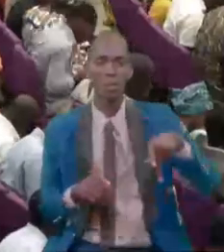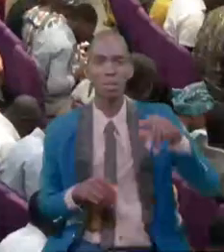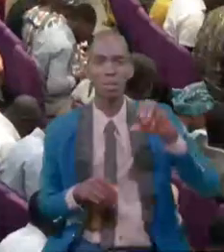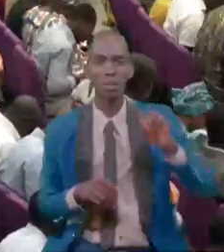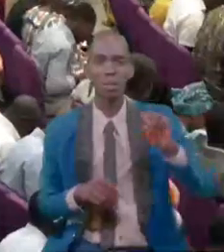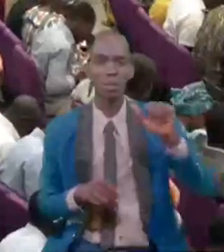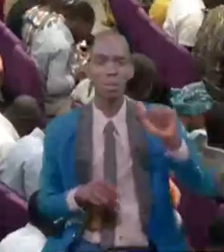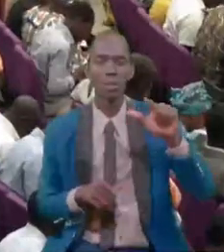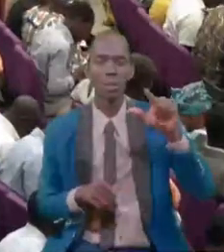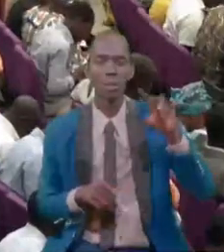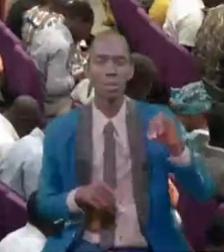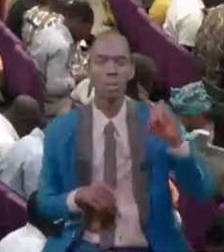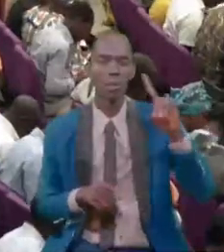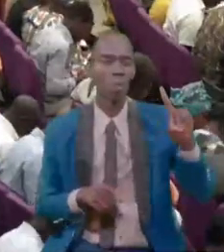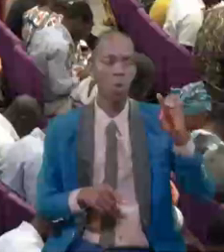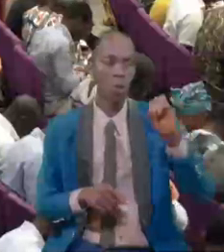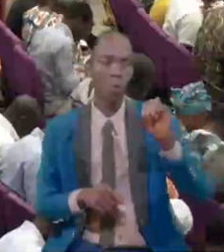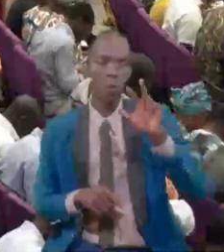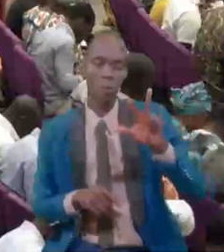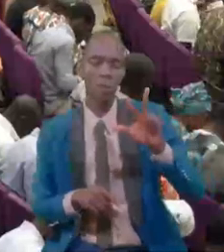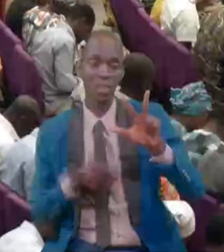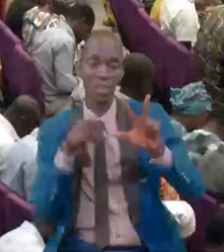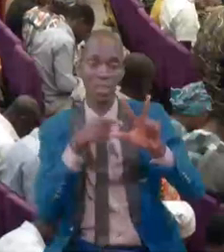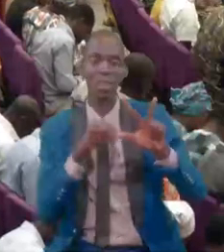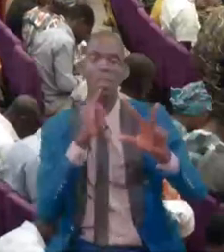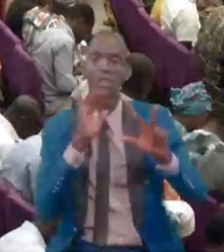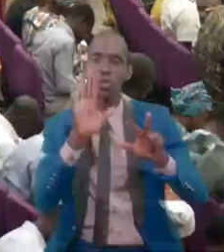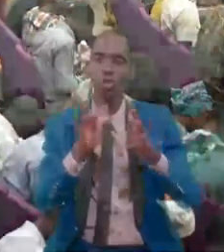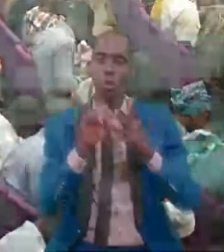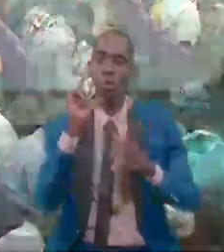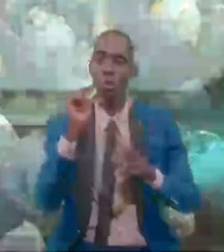Psaume 103, voici votre témoignage, Psaume